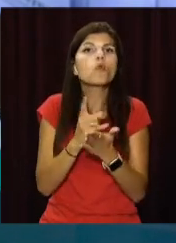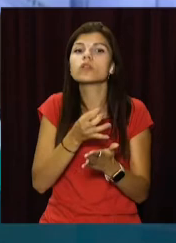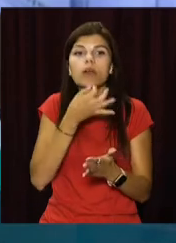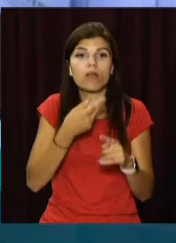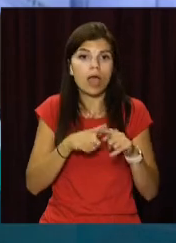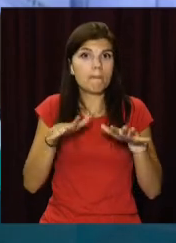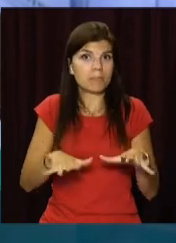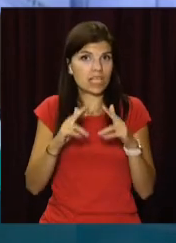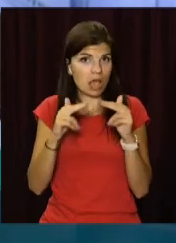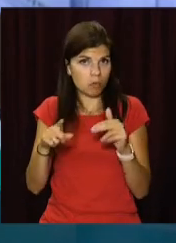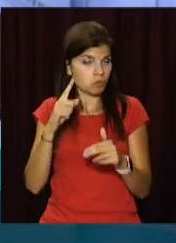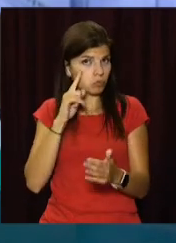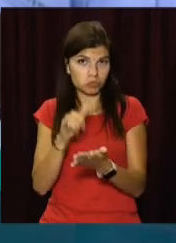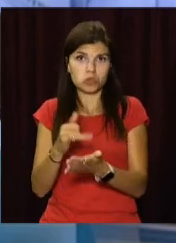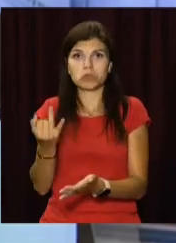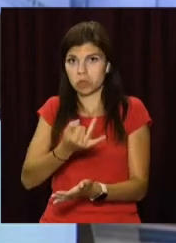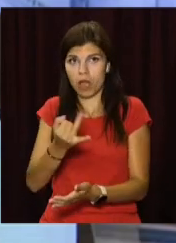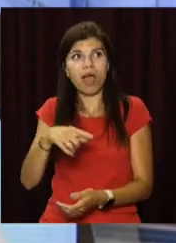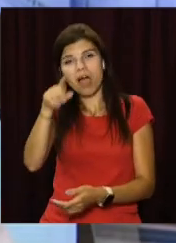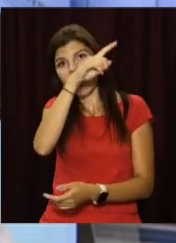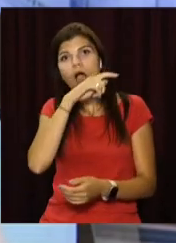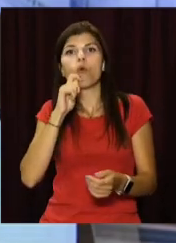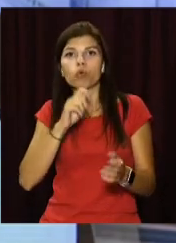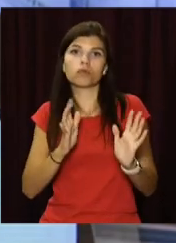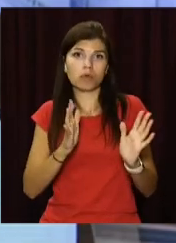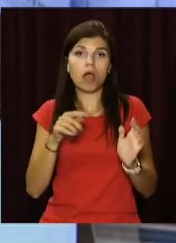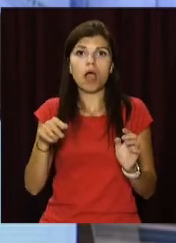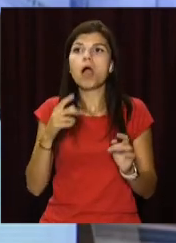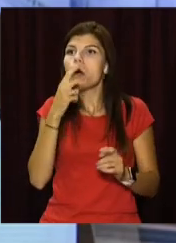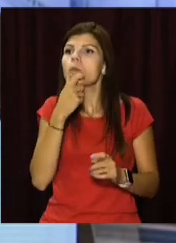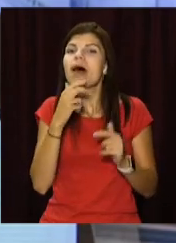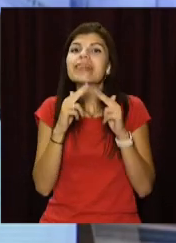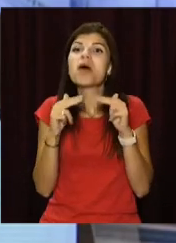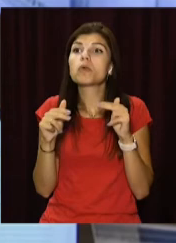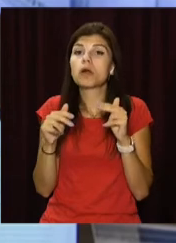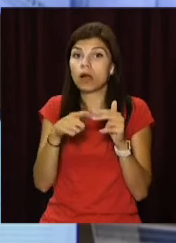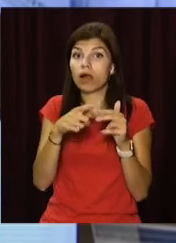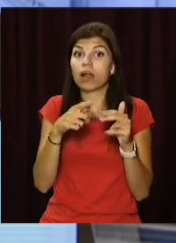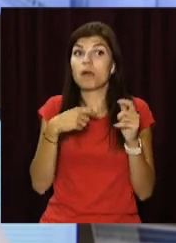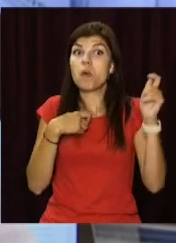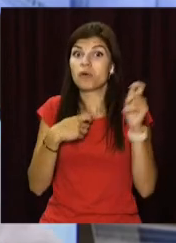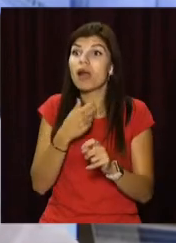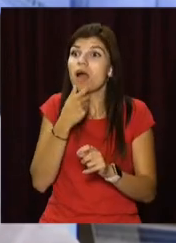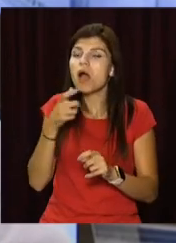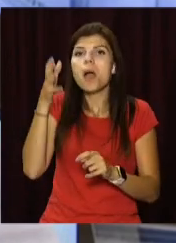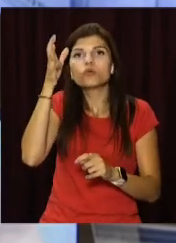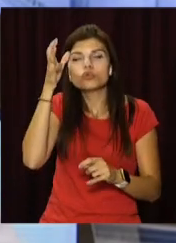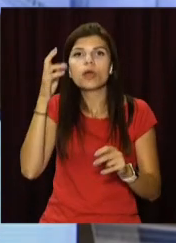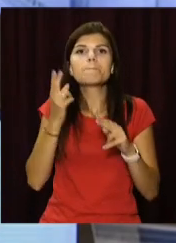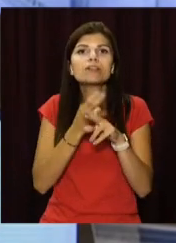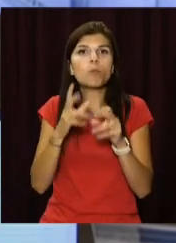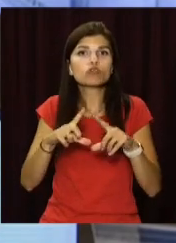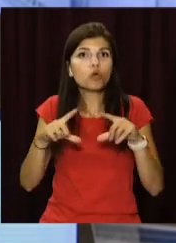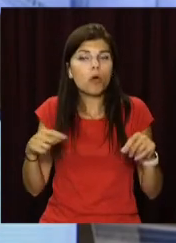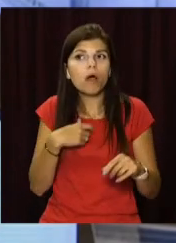саме міста Дніпра. Слідкуємо за тим, як вони проводять реформу в плані освіти, в плані безпеки школярів,